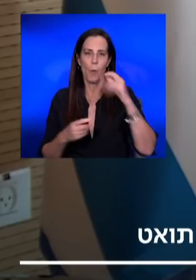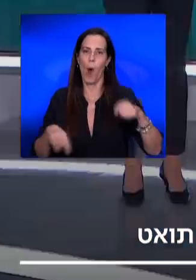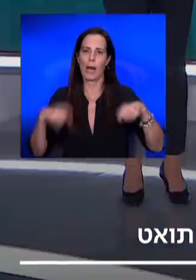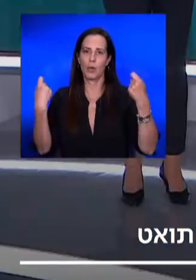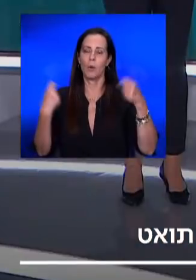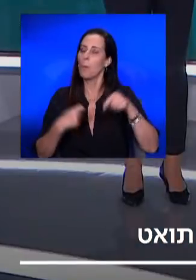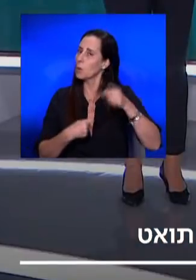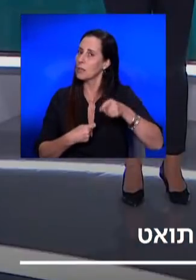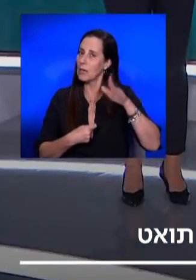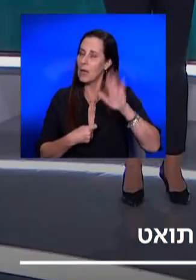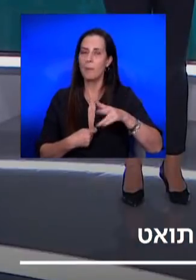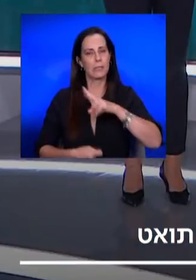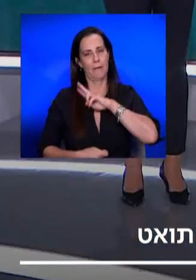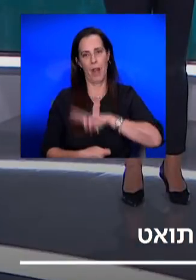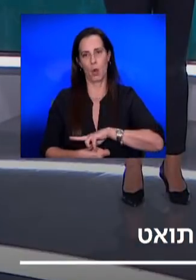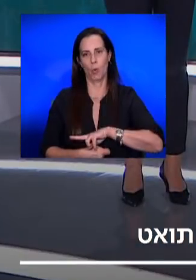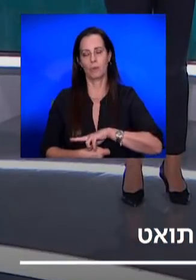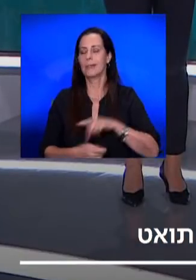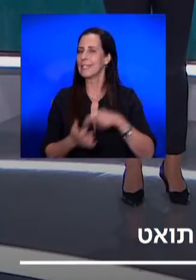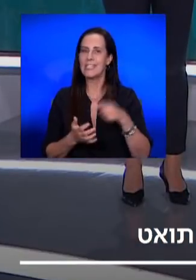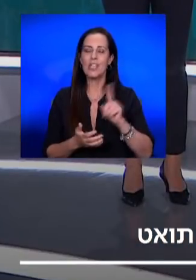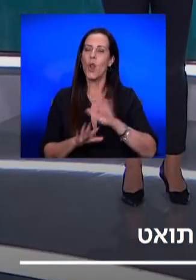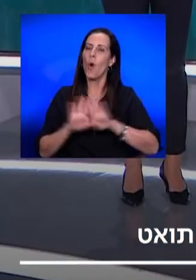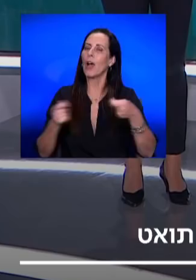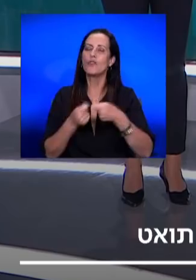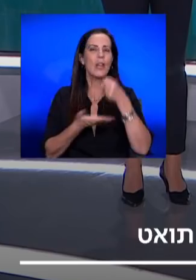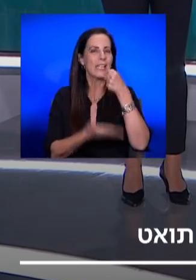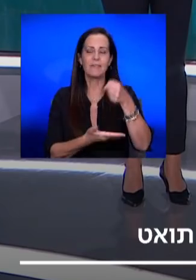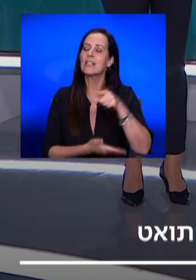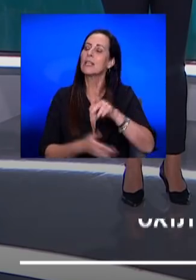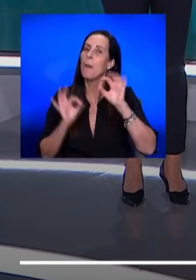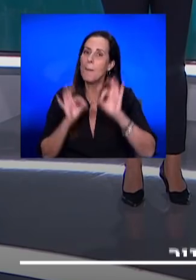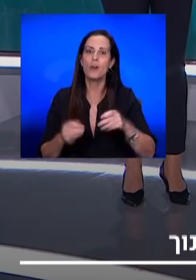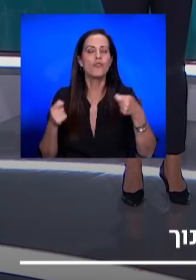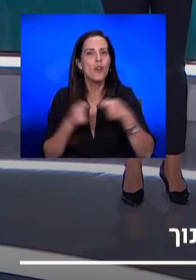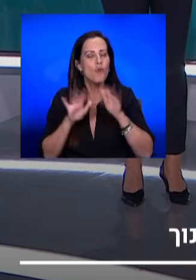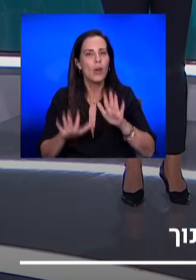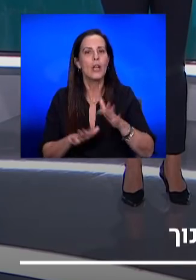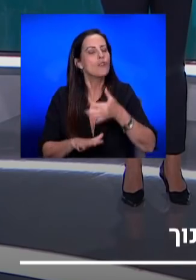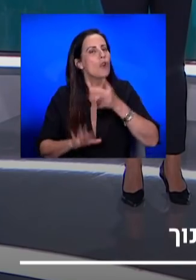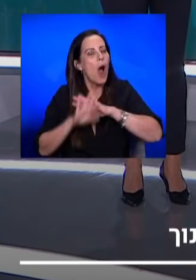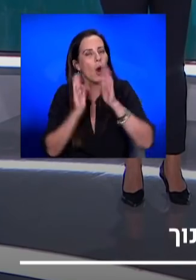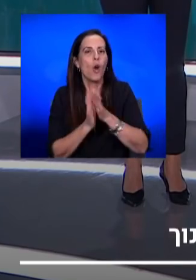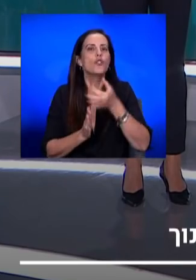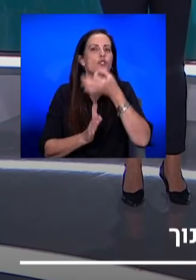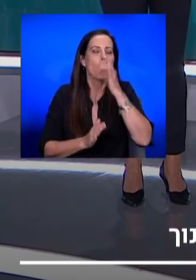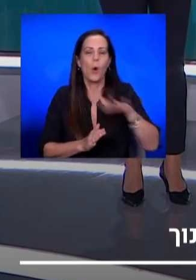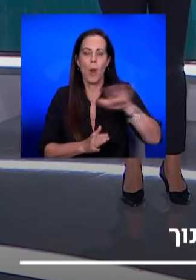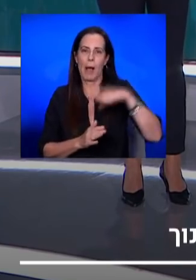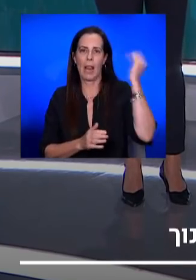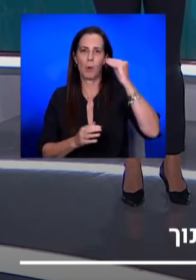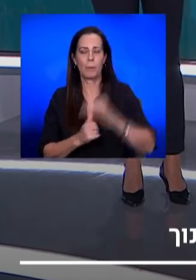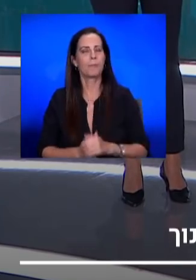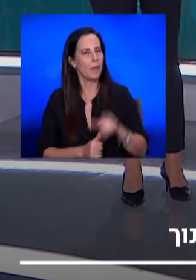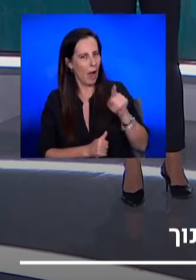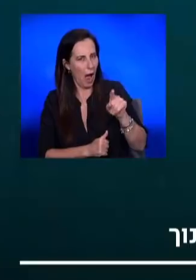צריך גם אורך רוח, כי זה לא רק עניין תקציבי, זה ממש שיפור של כל מערך הפדגוגיה. אתם